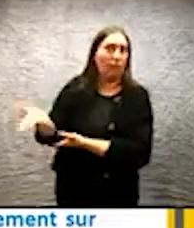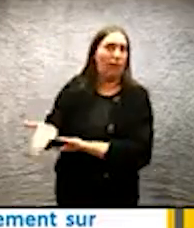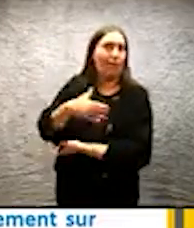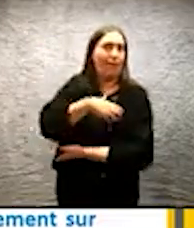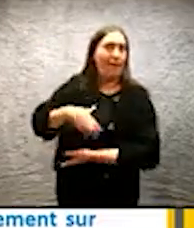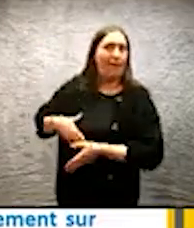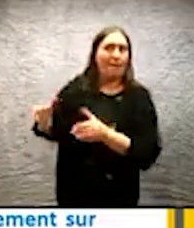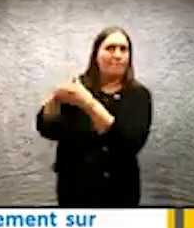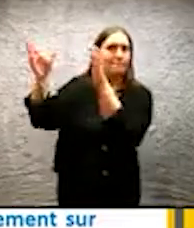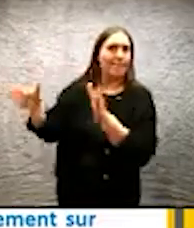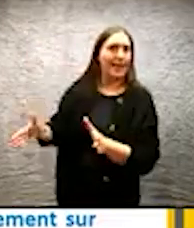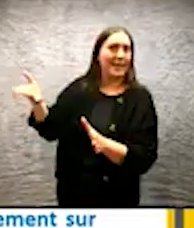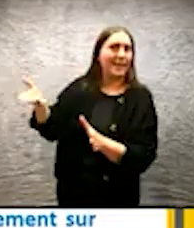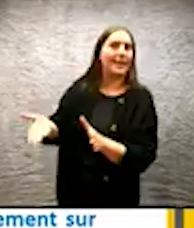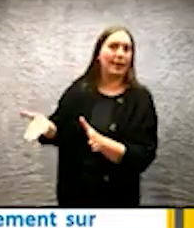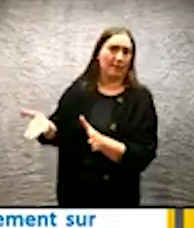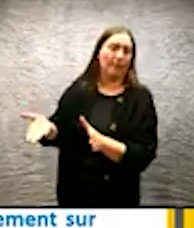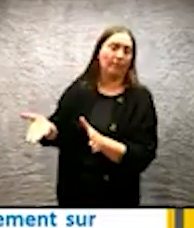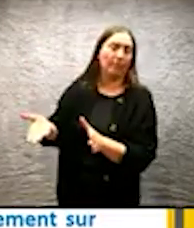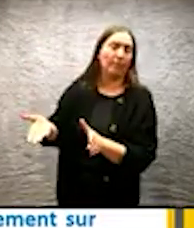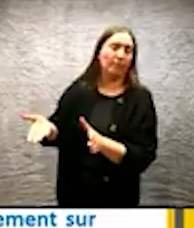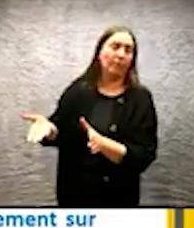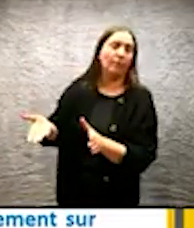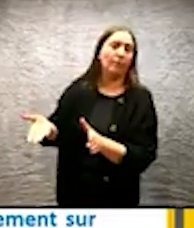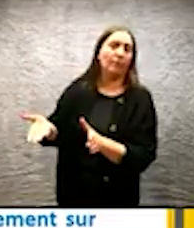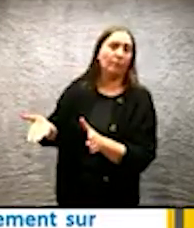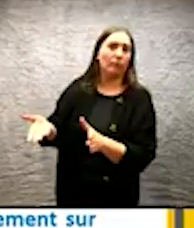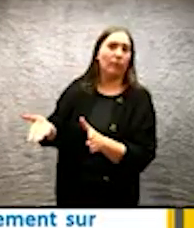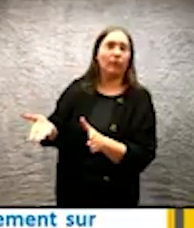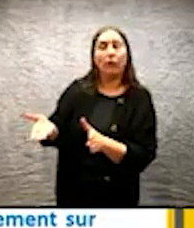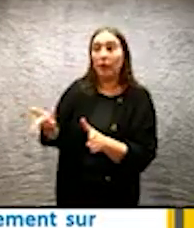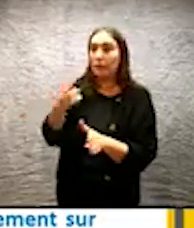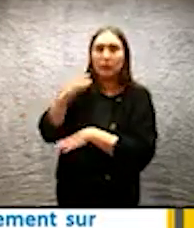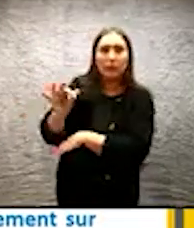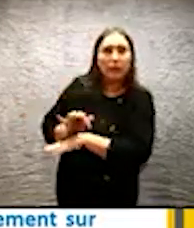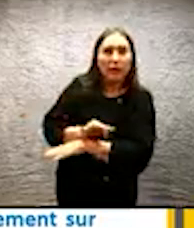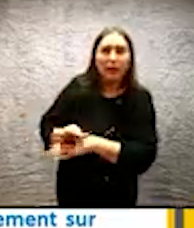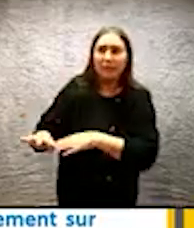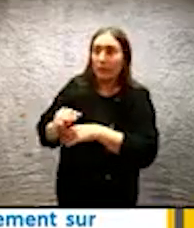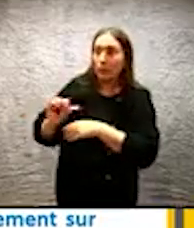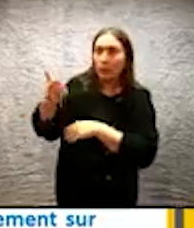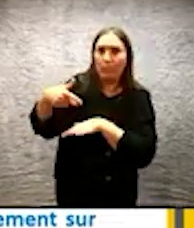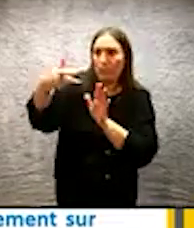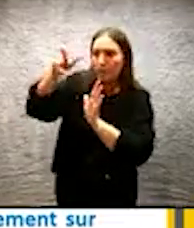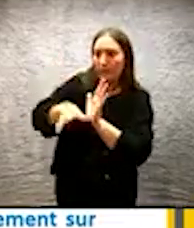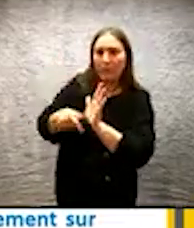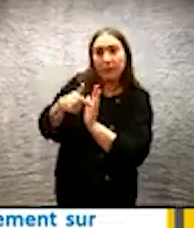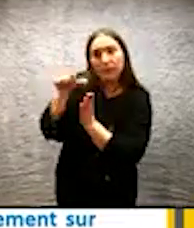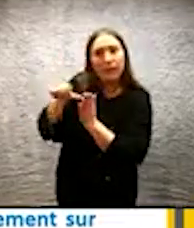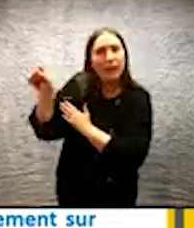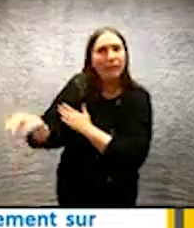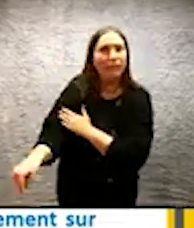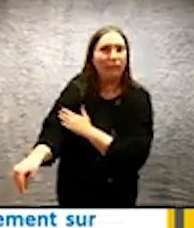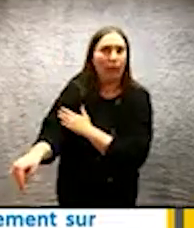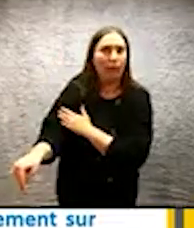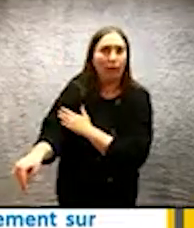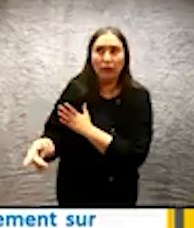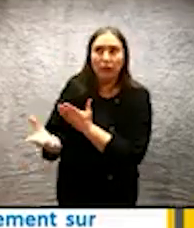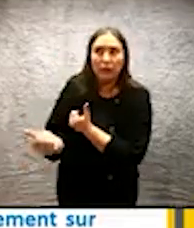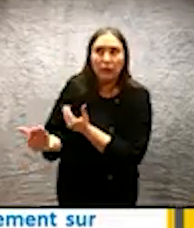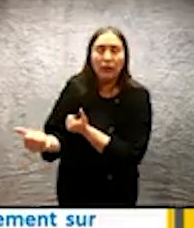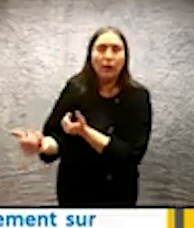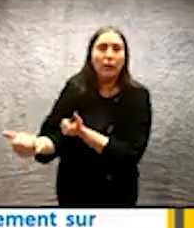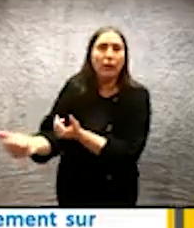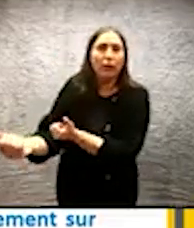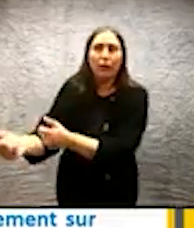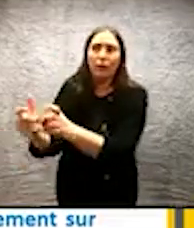Et il est quand même indispensable de pouvoir payer les factures du premier trimestre sans faire attendre donc